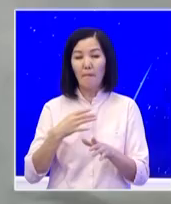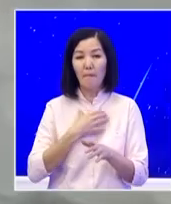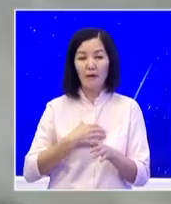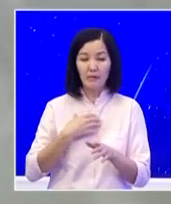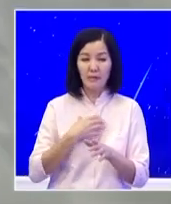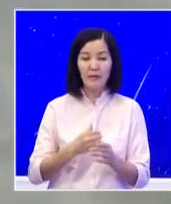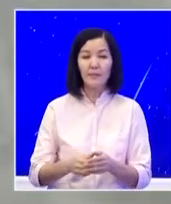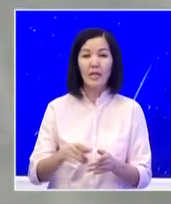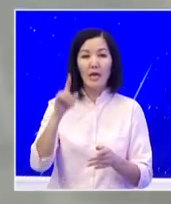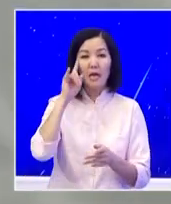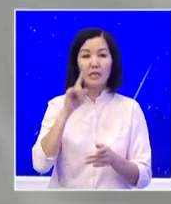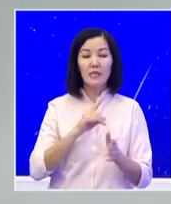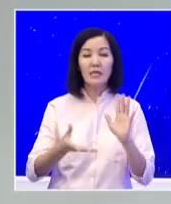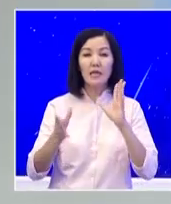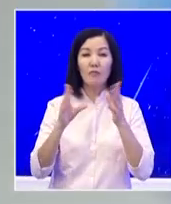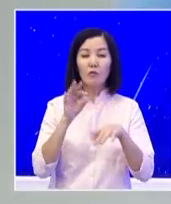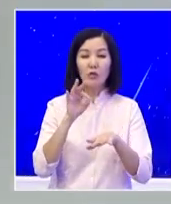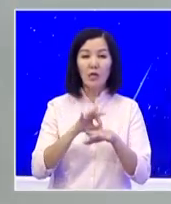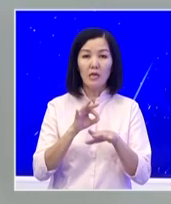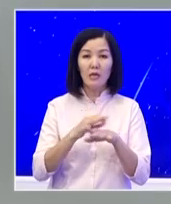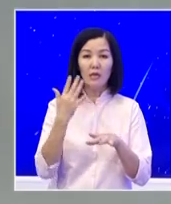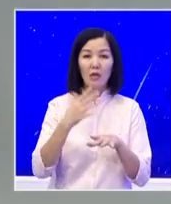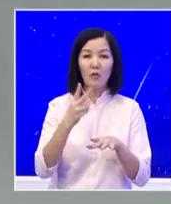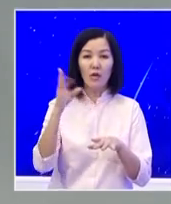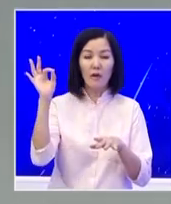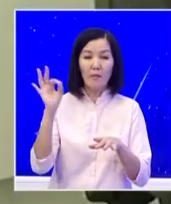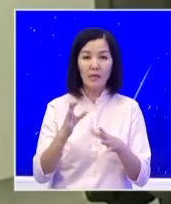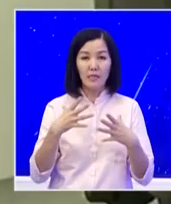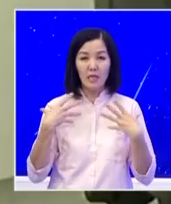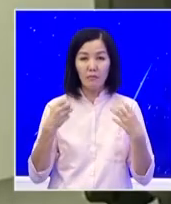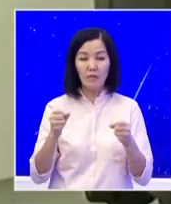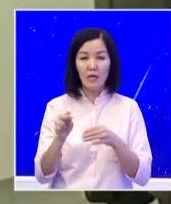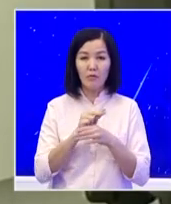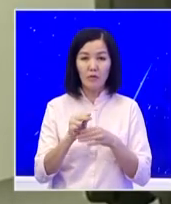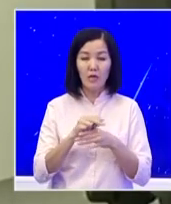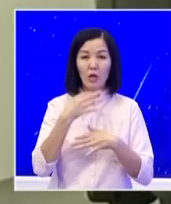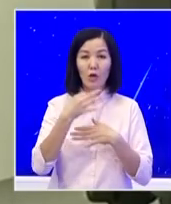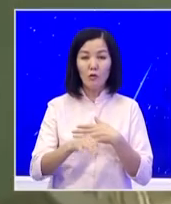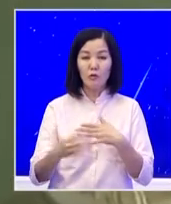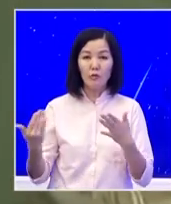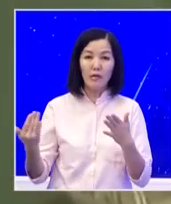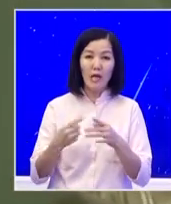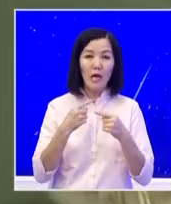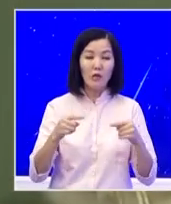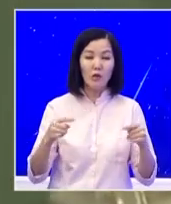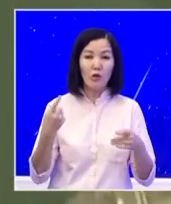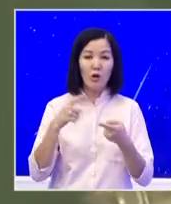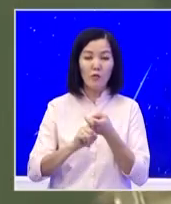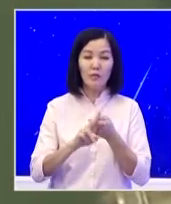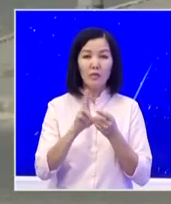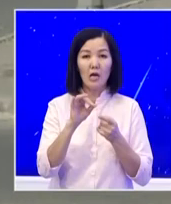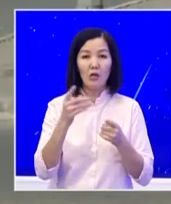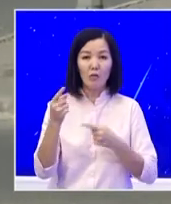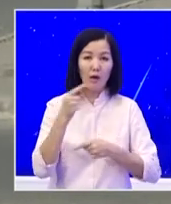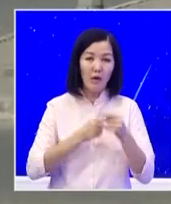маңызды. Елімізде коронавирусқа шалдыққандардың 52% емделіп шыққан, бірақ күзбен бірге келетін түрлі вирустармен коронавирус